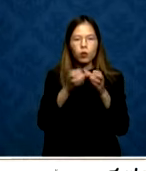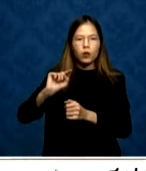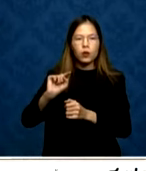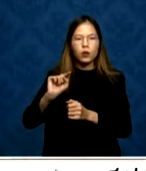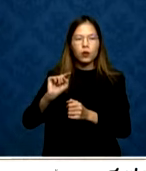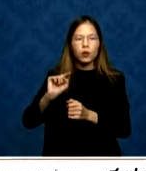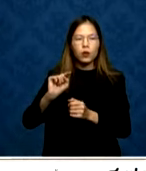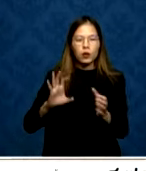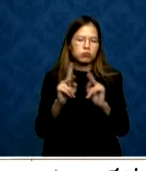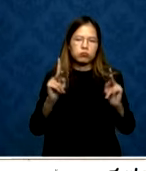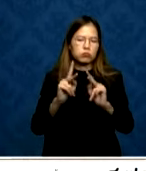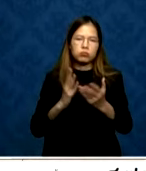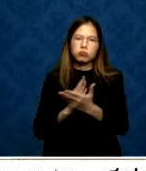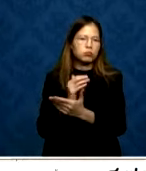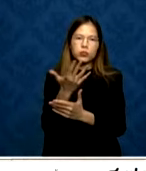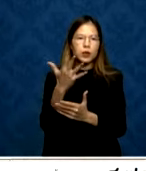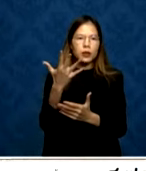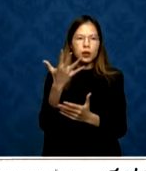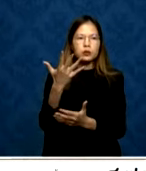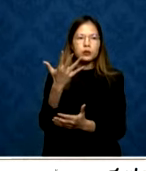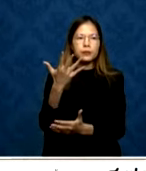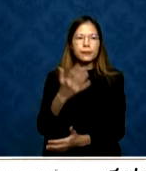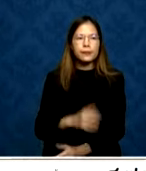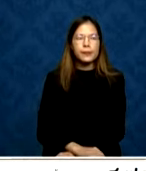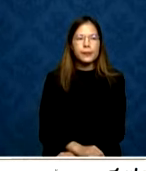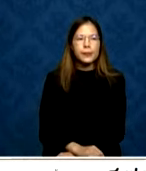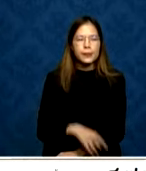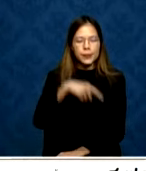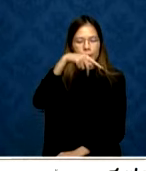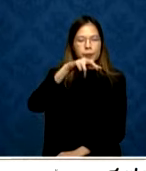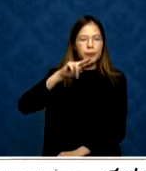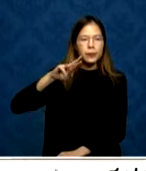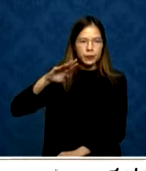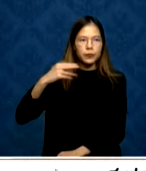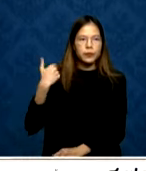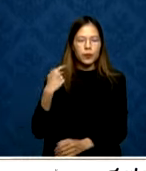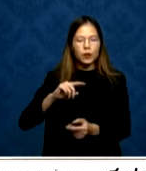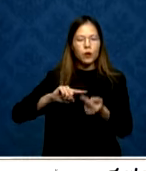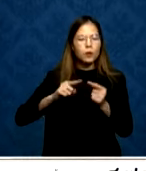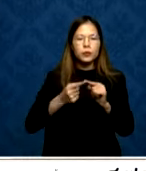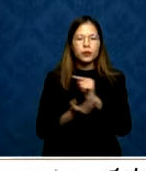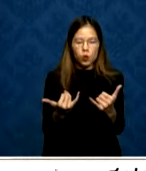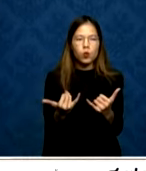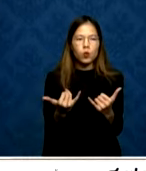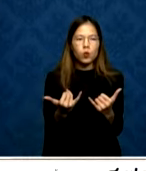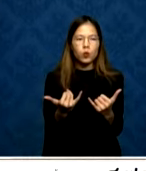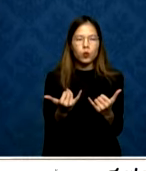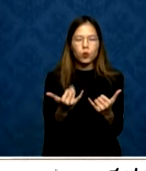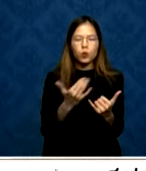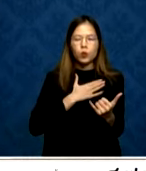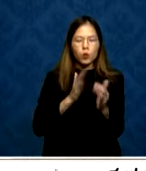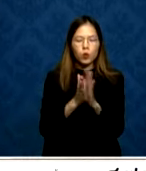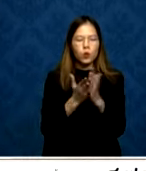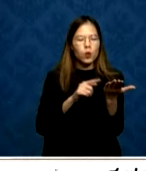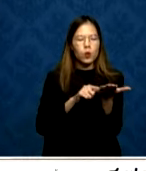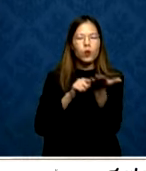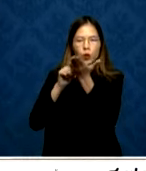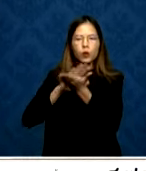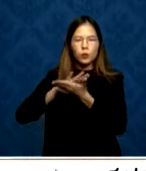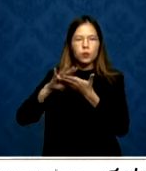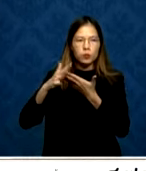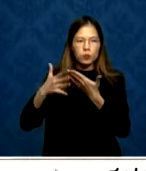บัญญัติเกี่ยวกับการเงินแต่ในขณะเดียวกันนั้นนะครับร่างพระราชบัญญัติของเพื่อนสมาชิกหลายๆคนนะครับก็เสนอไปเป็นที่เรียบร้อยแ